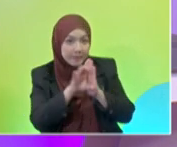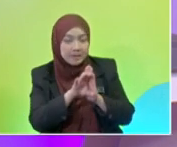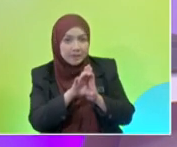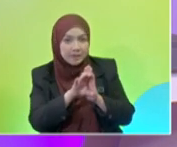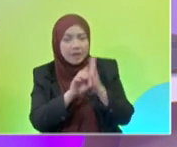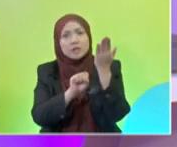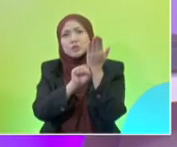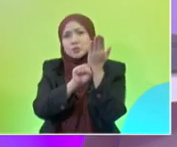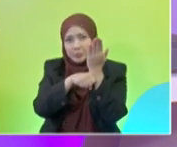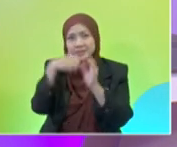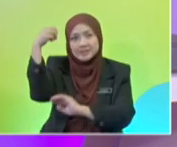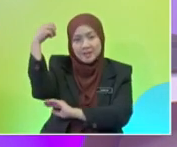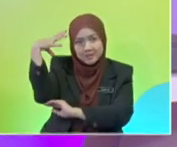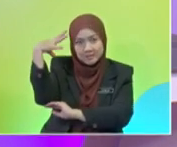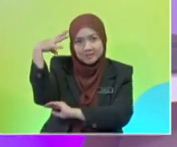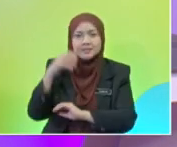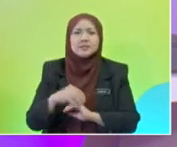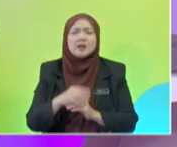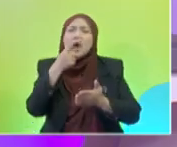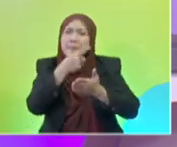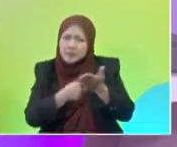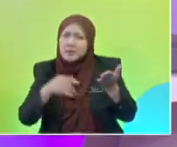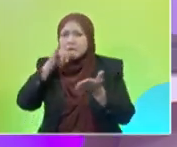sebelum itu cahaya